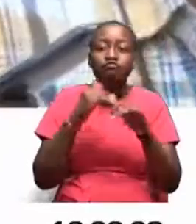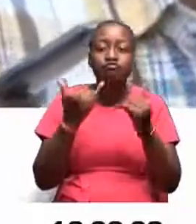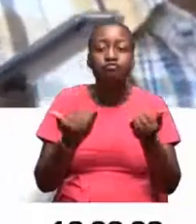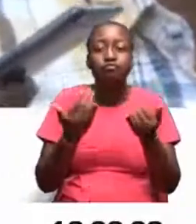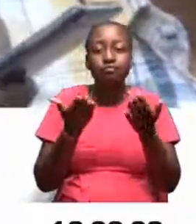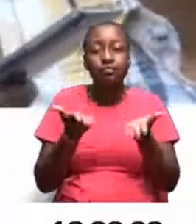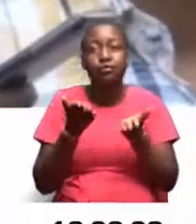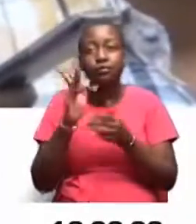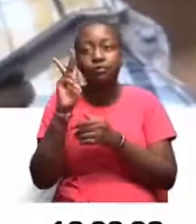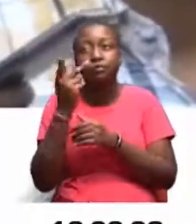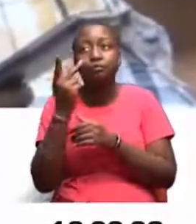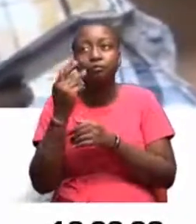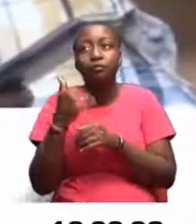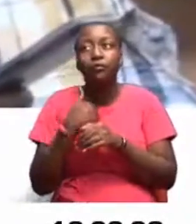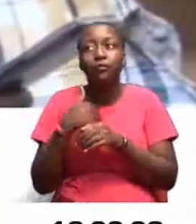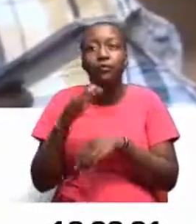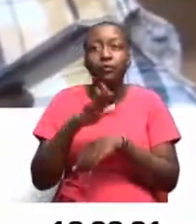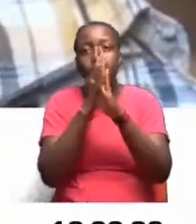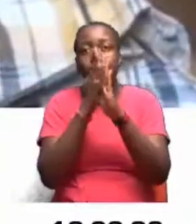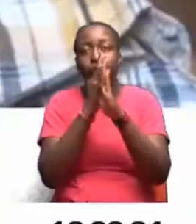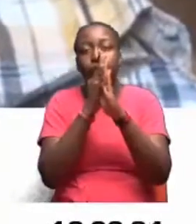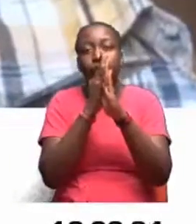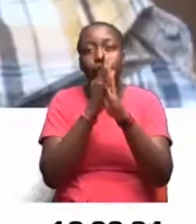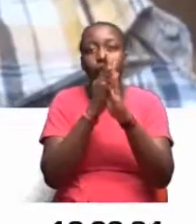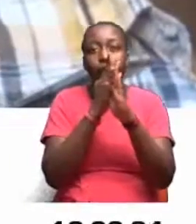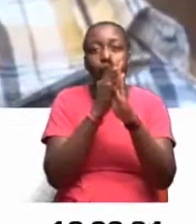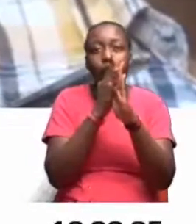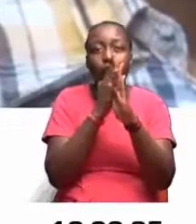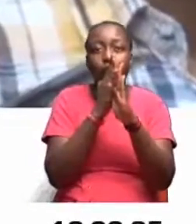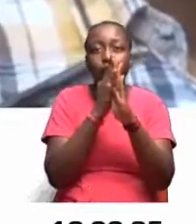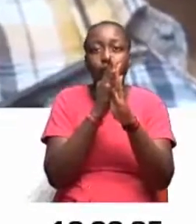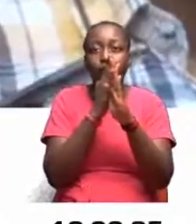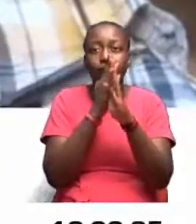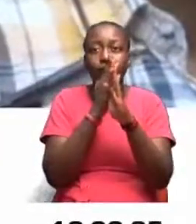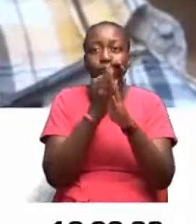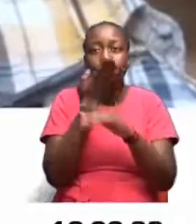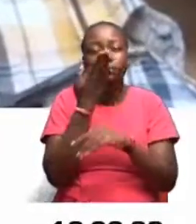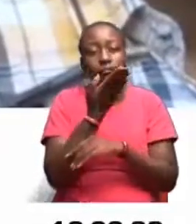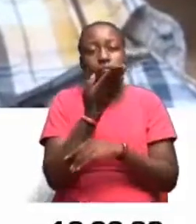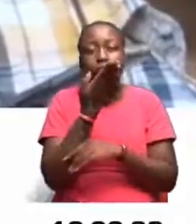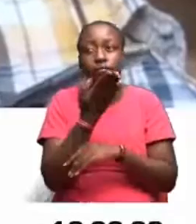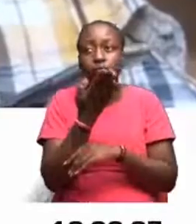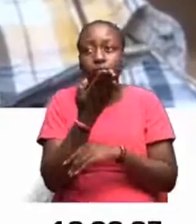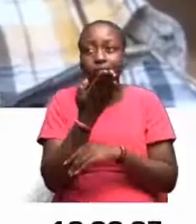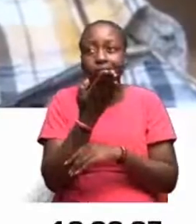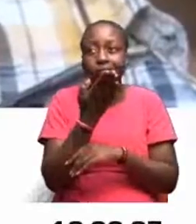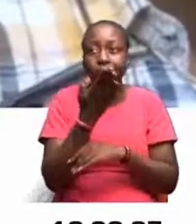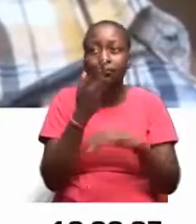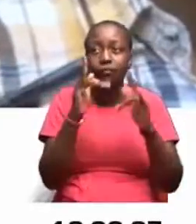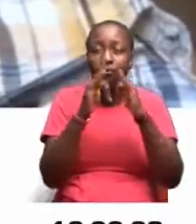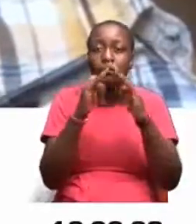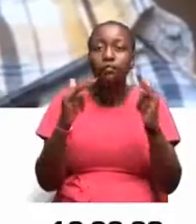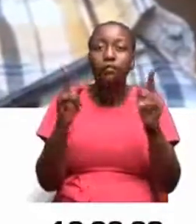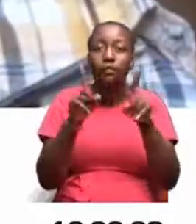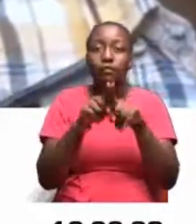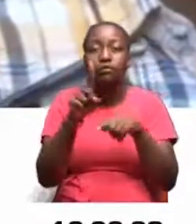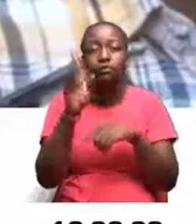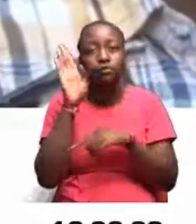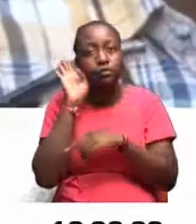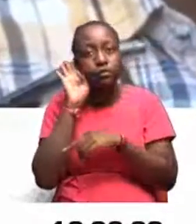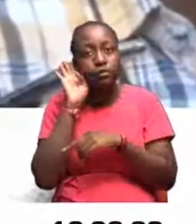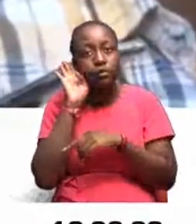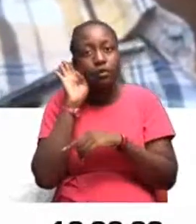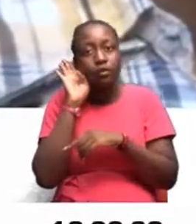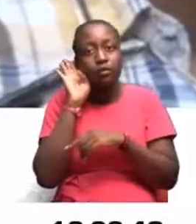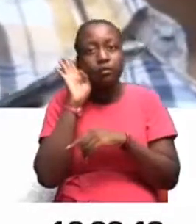kuna kambi ambazo zinatumika hapo hapo in that camp, kama mlivyosikia wanawekwa na pingu, they